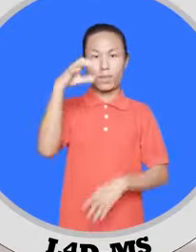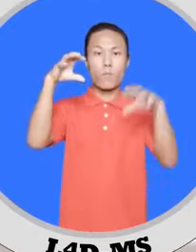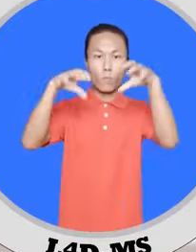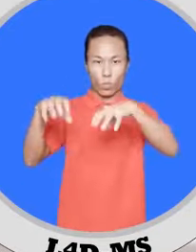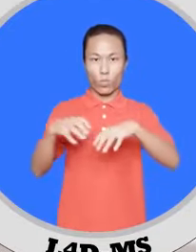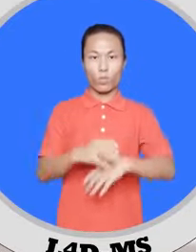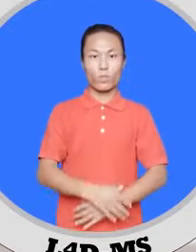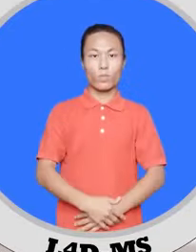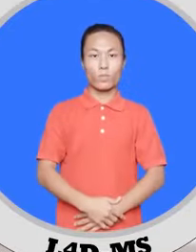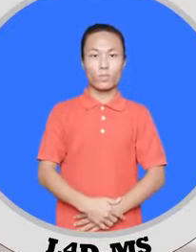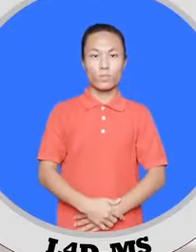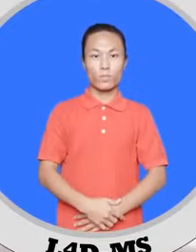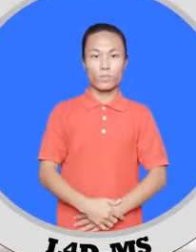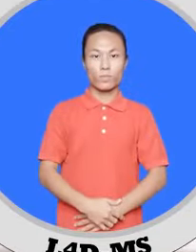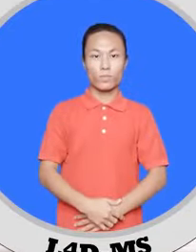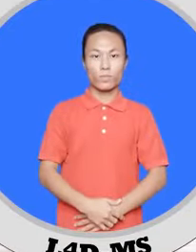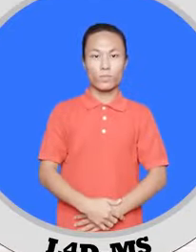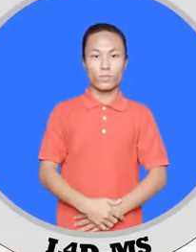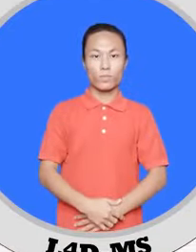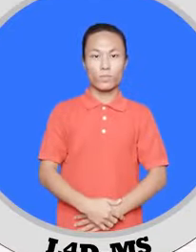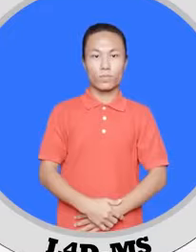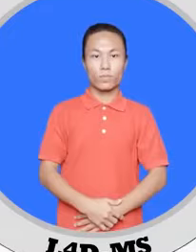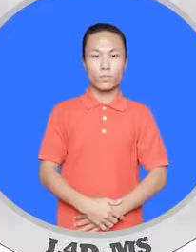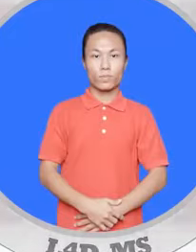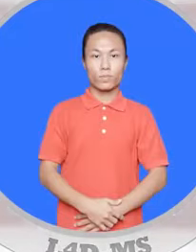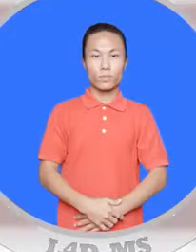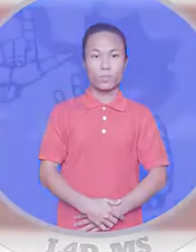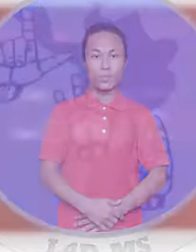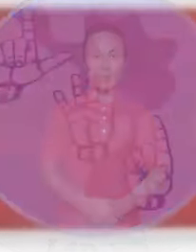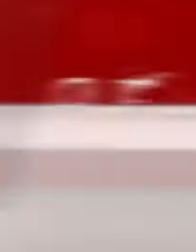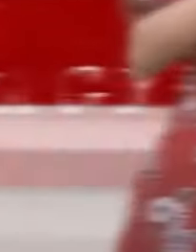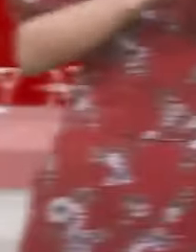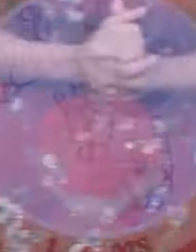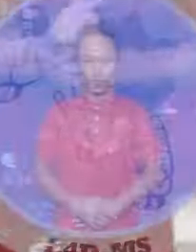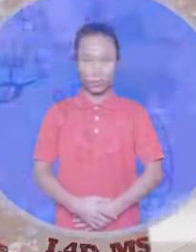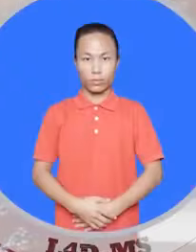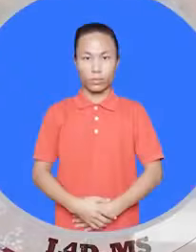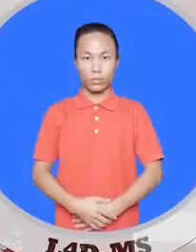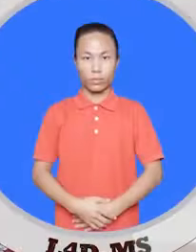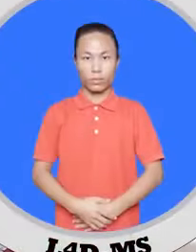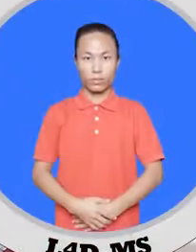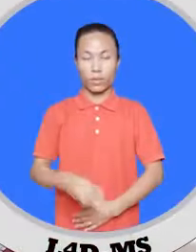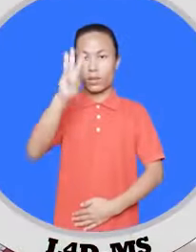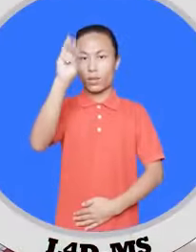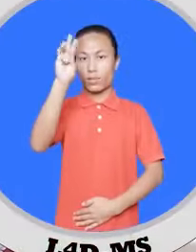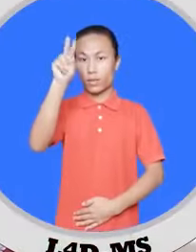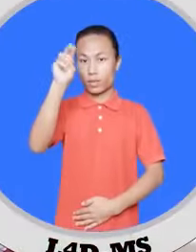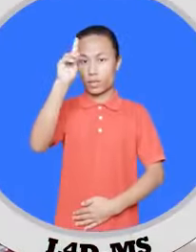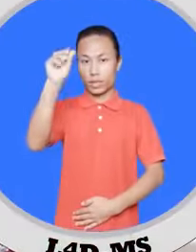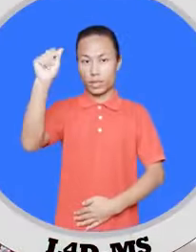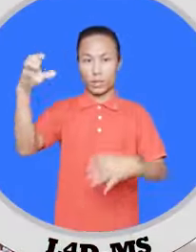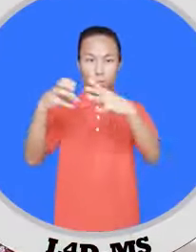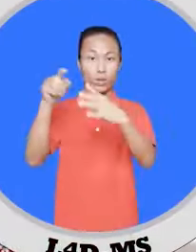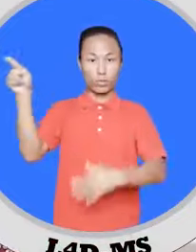နေပြီးတော့ပြန်လည်ကြိုဆိုလိုက်ပါတယ်ဒီတစ်ပတ်ပြောပြပေးမယ့်အကြောင်းအရာတွေကတော့ MNDAA ကလာရှော့မြို့မှာတအိမ်